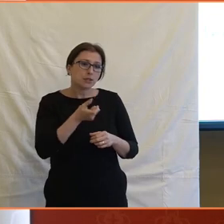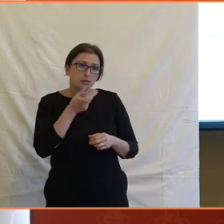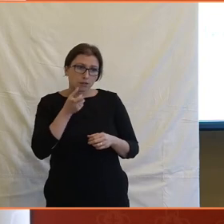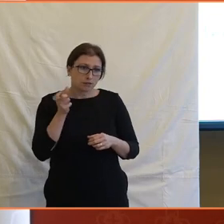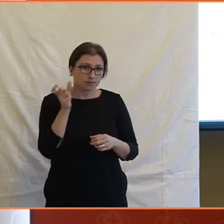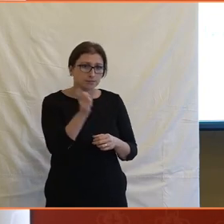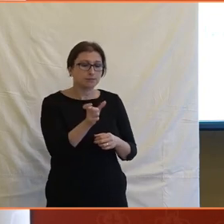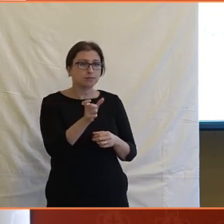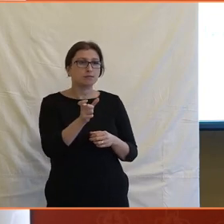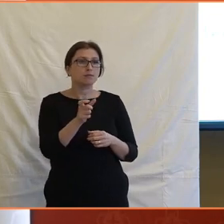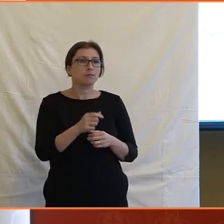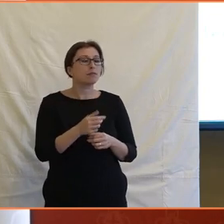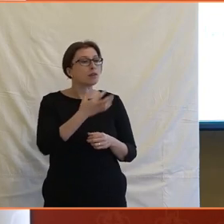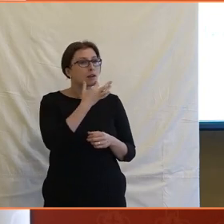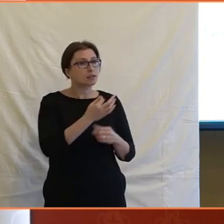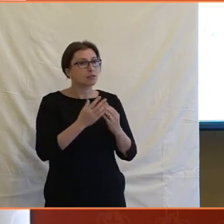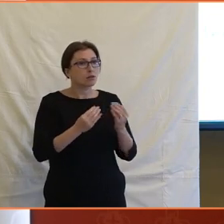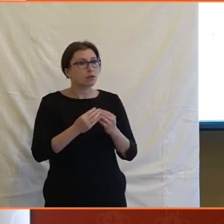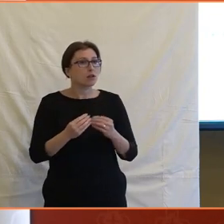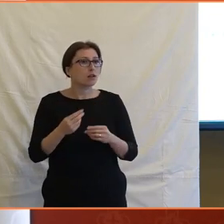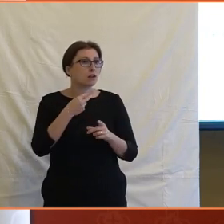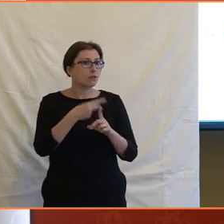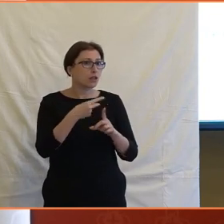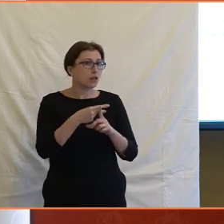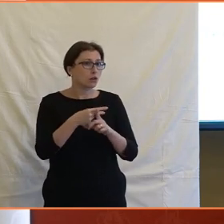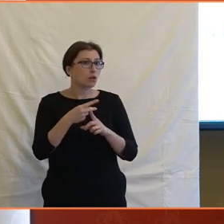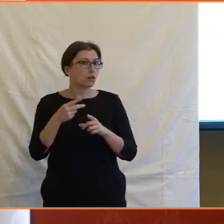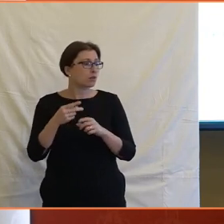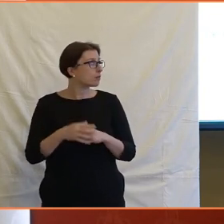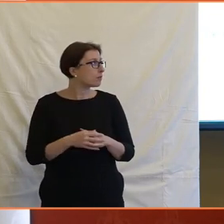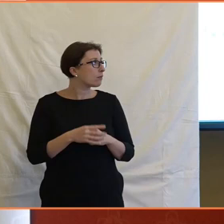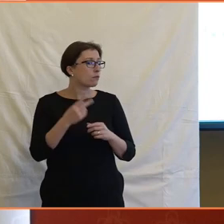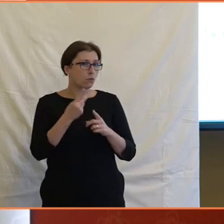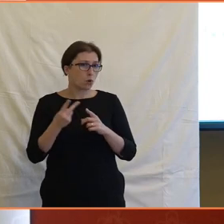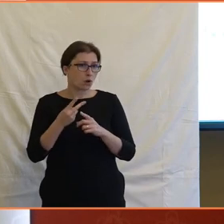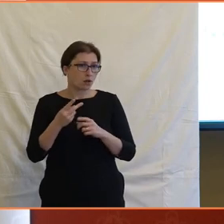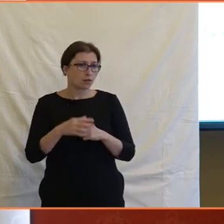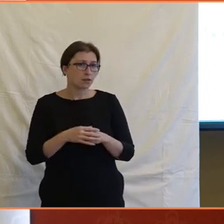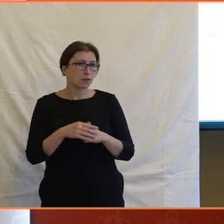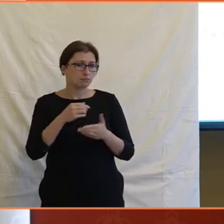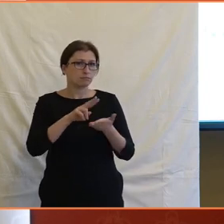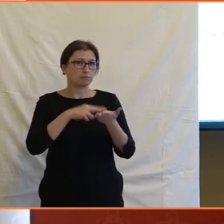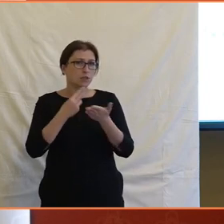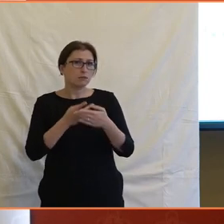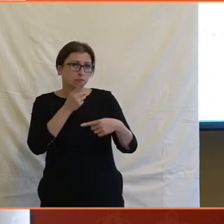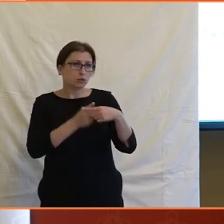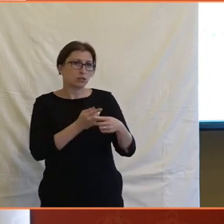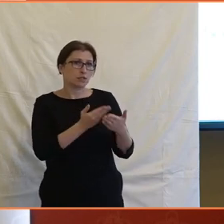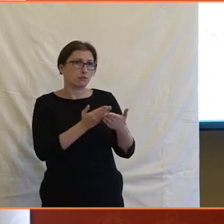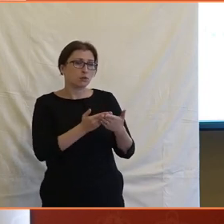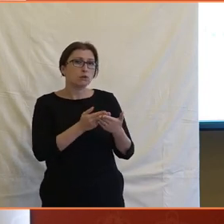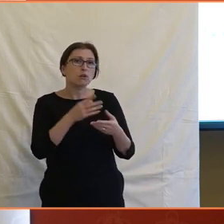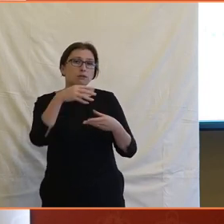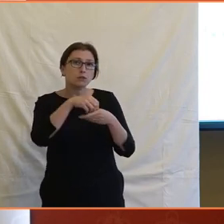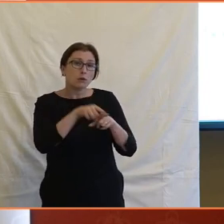myslím vystihuje, a to je think globally, act locally. A to je prostě přesně ono, jo.